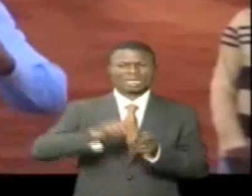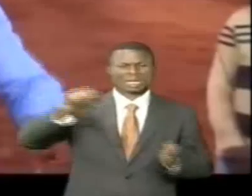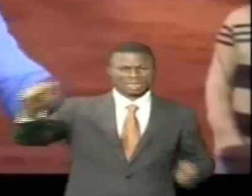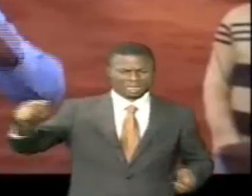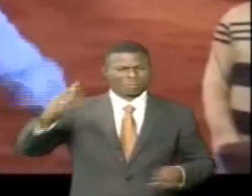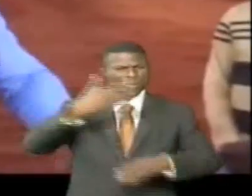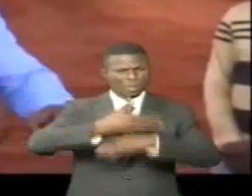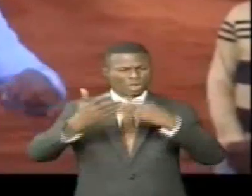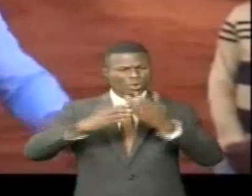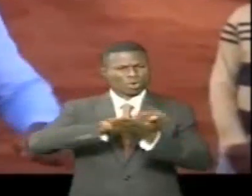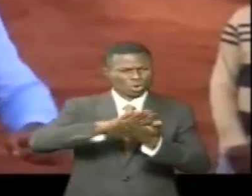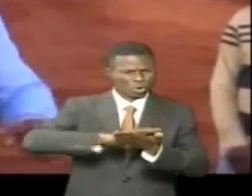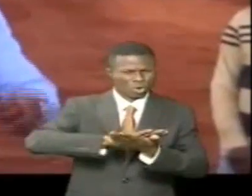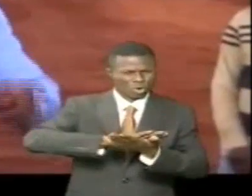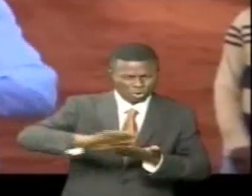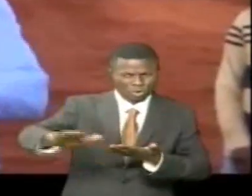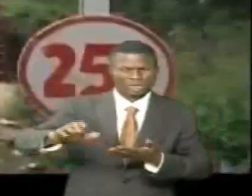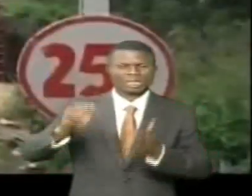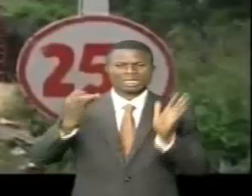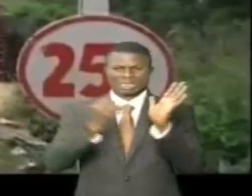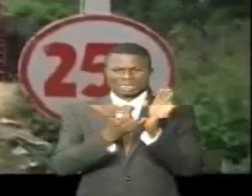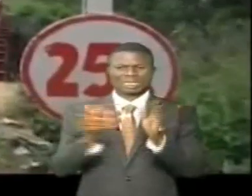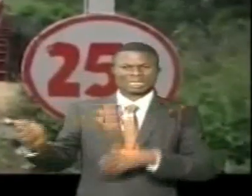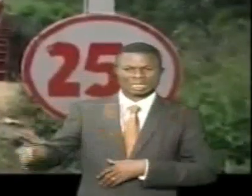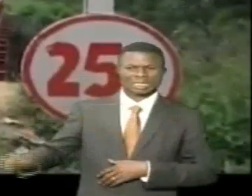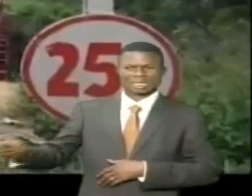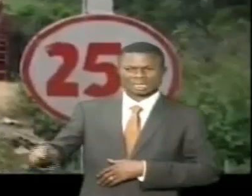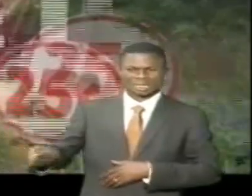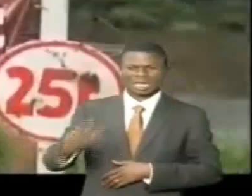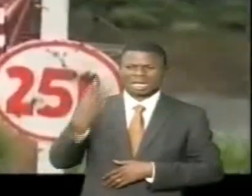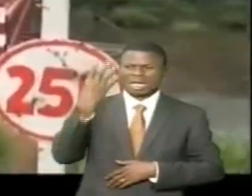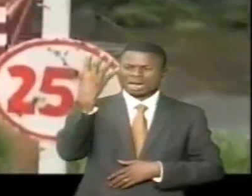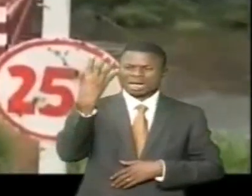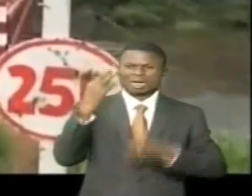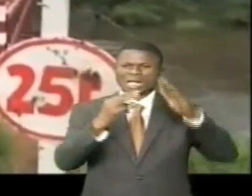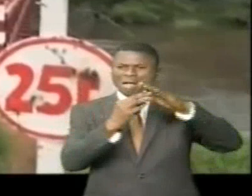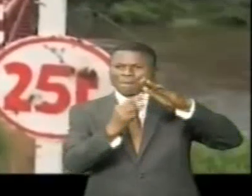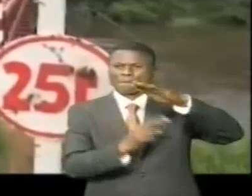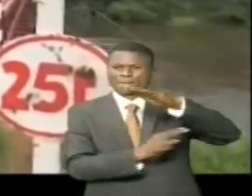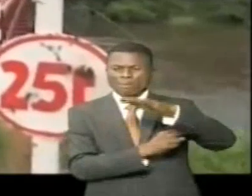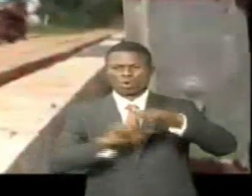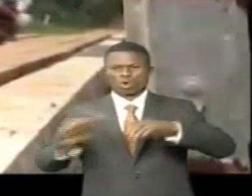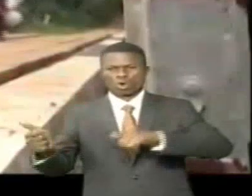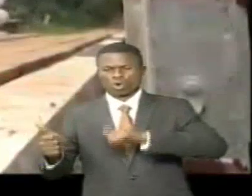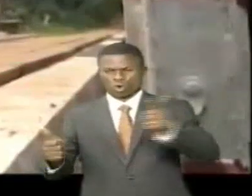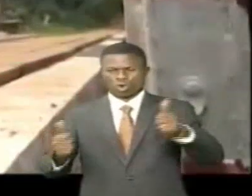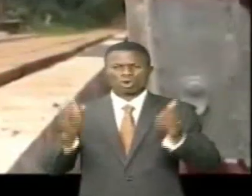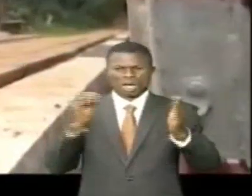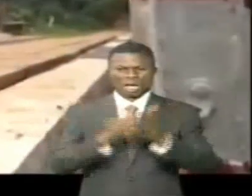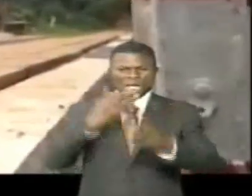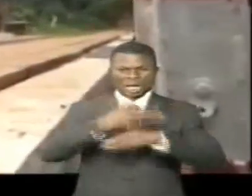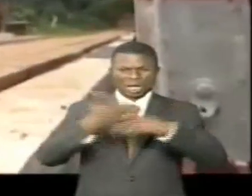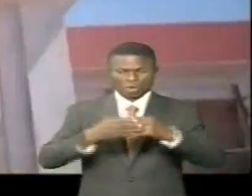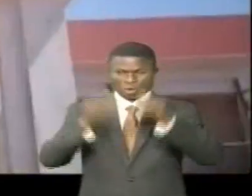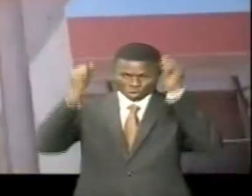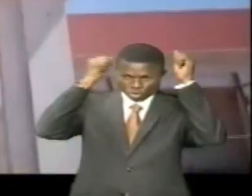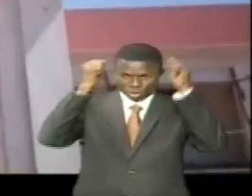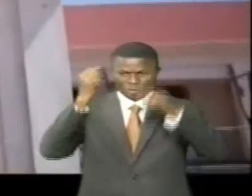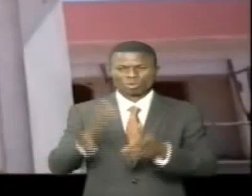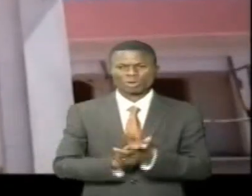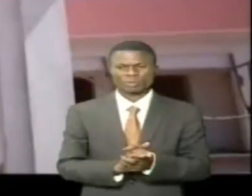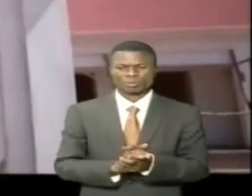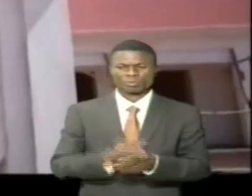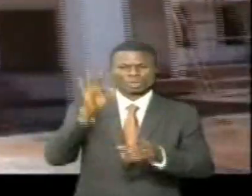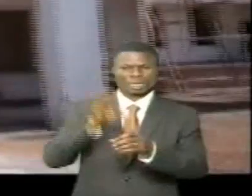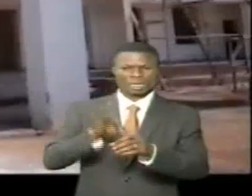à travers le 6 territoires, hormis le 4 ponts réhabilités et 3 autres construits en une année de mandat. L'érection en